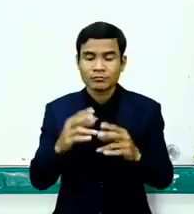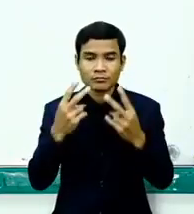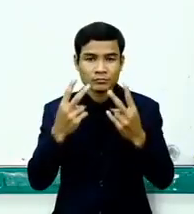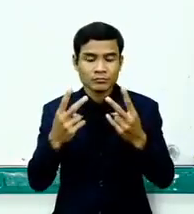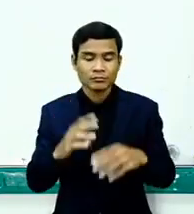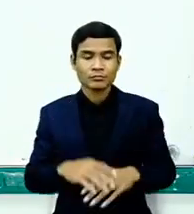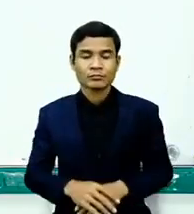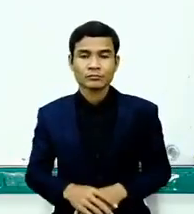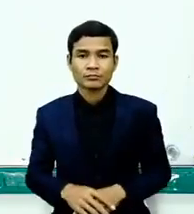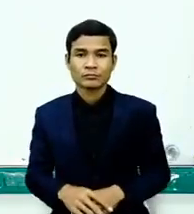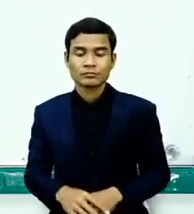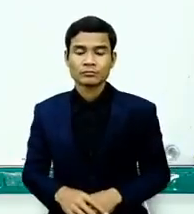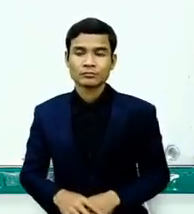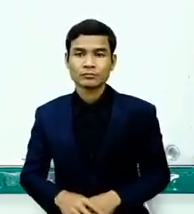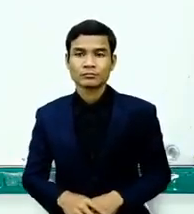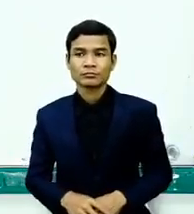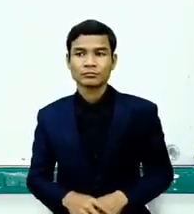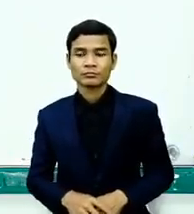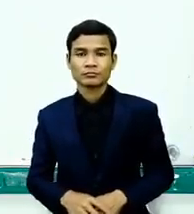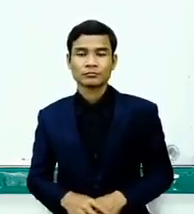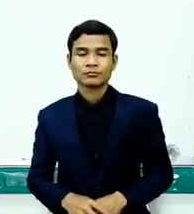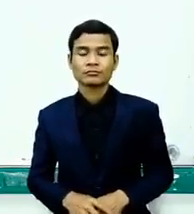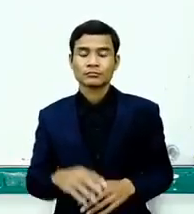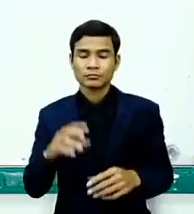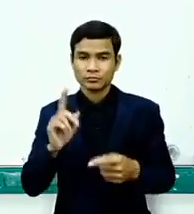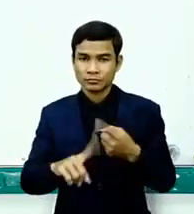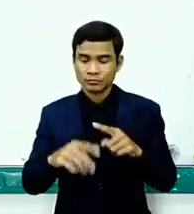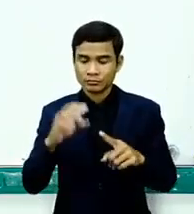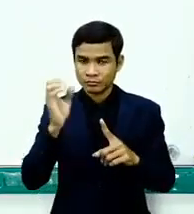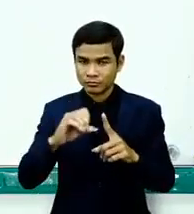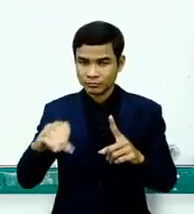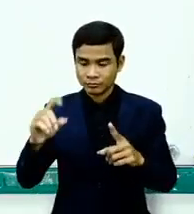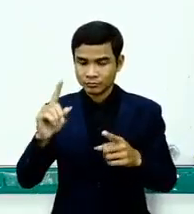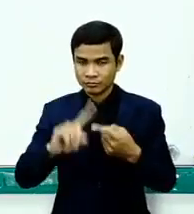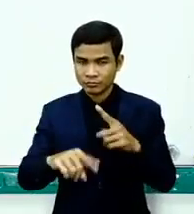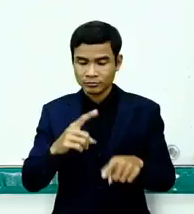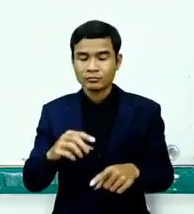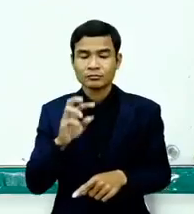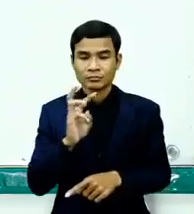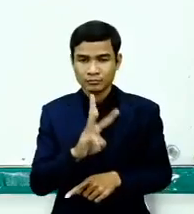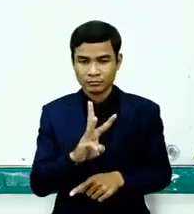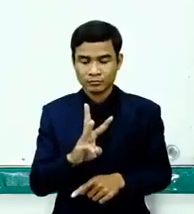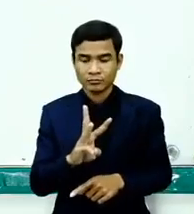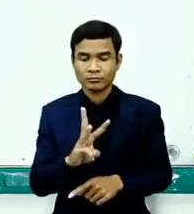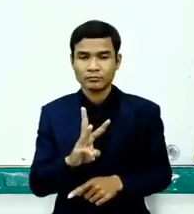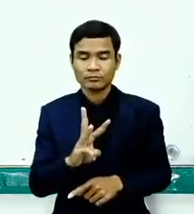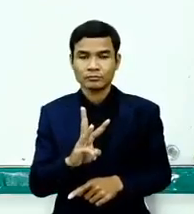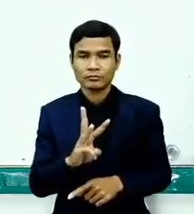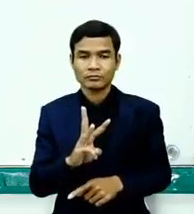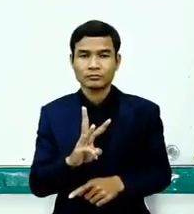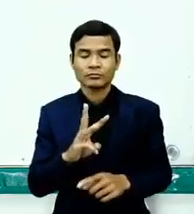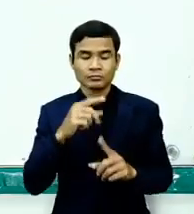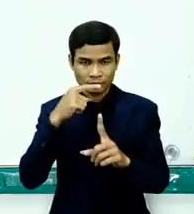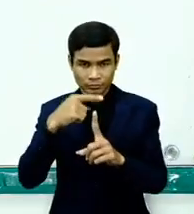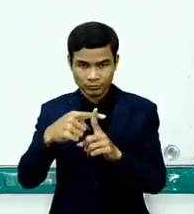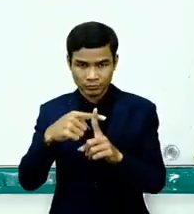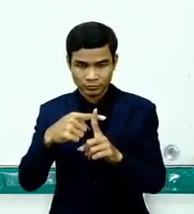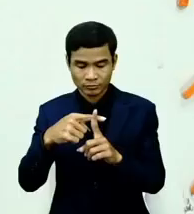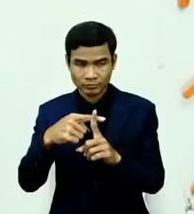មានចារបស់លេខចា3បូ